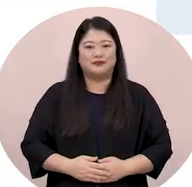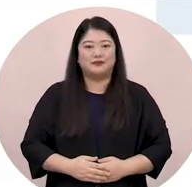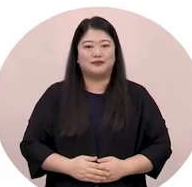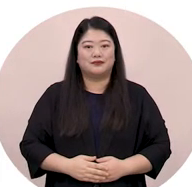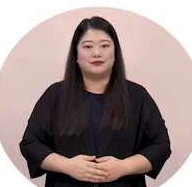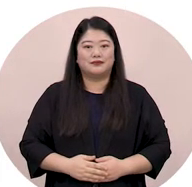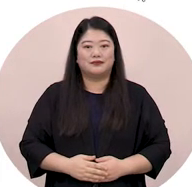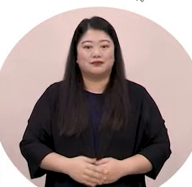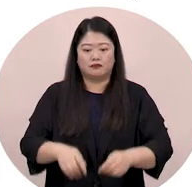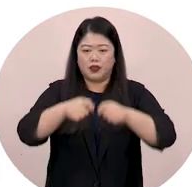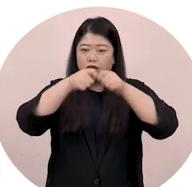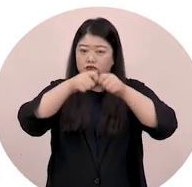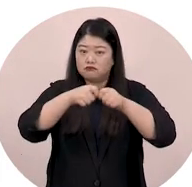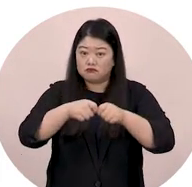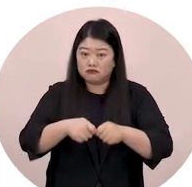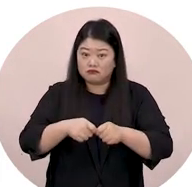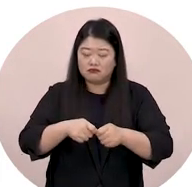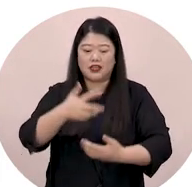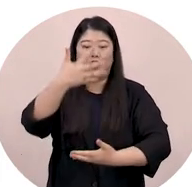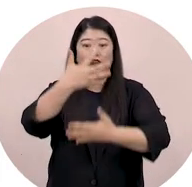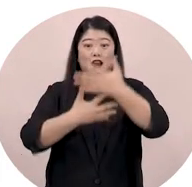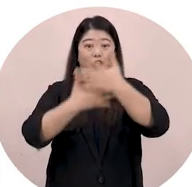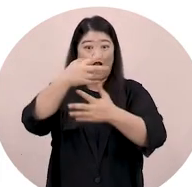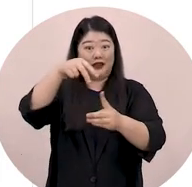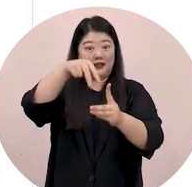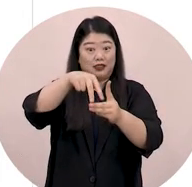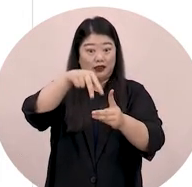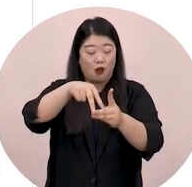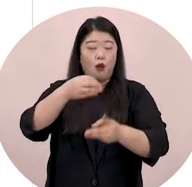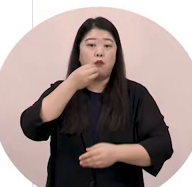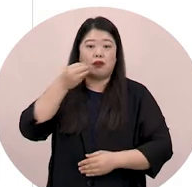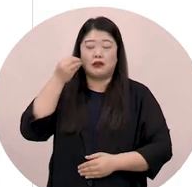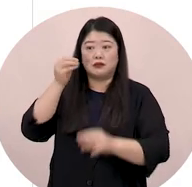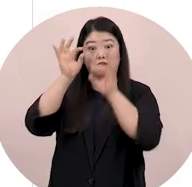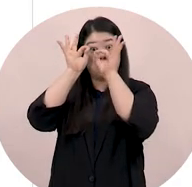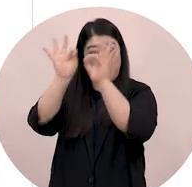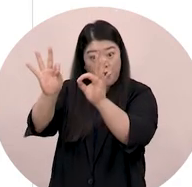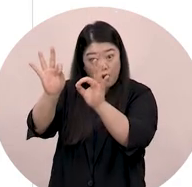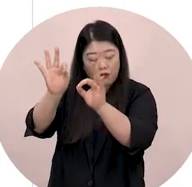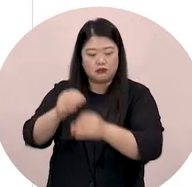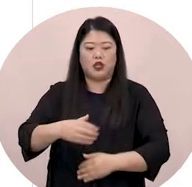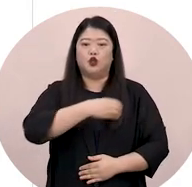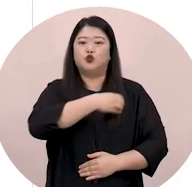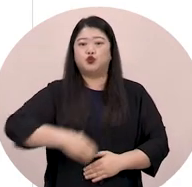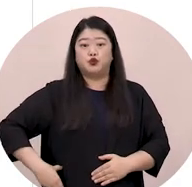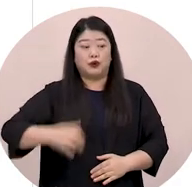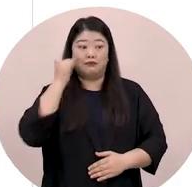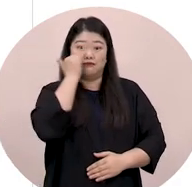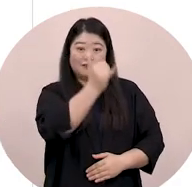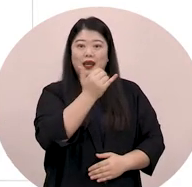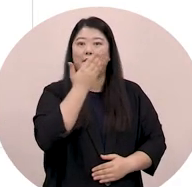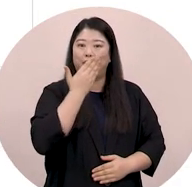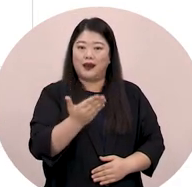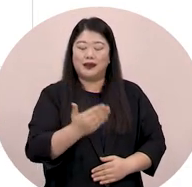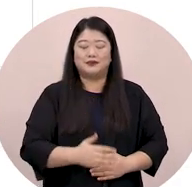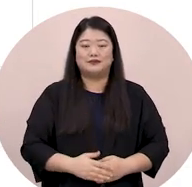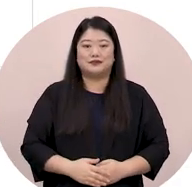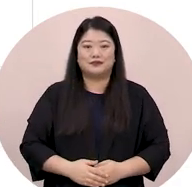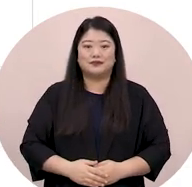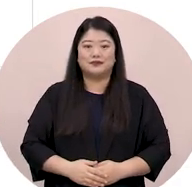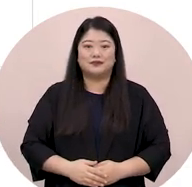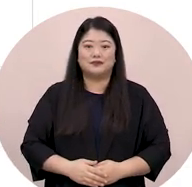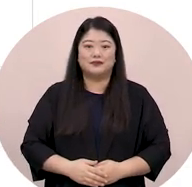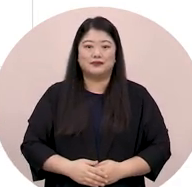있습니다 이번 강좌에 대한 자세한 내용은 강서구 영상미디어센터 홈페이지나 강서구청 홍보 정책과 로 문의하면